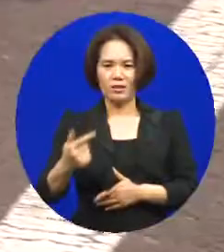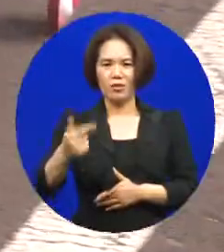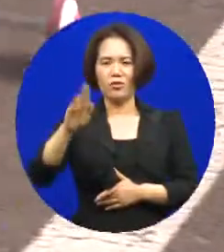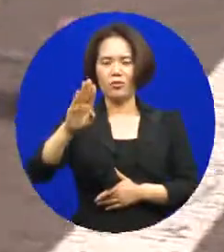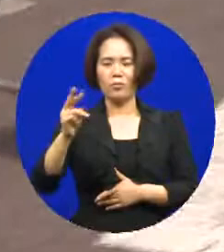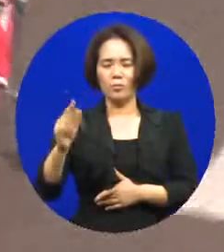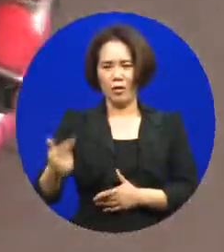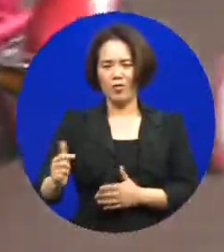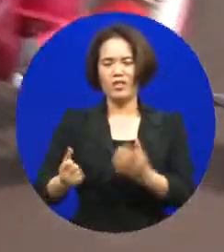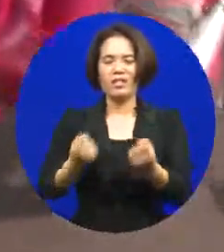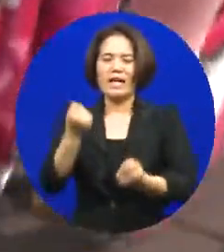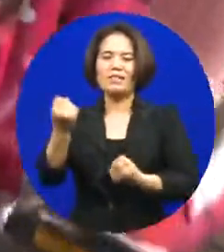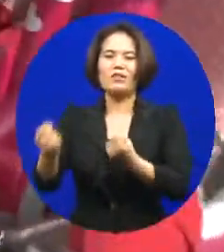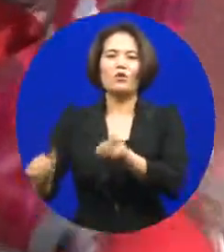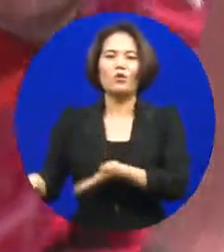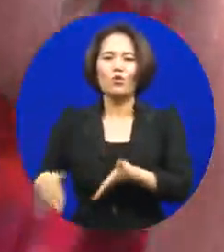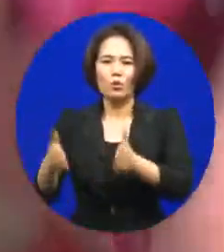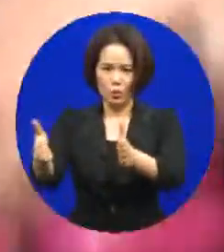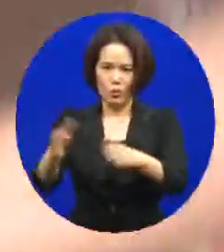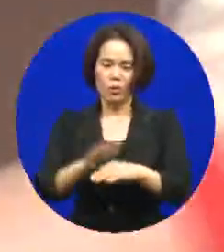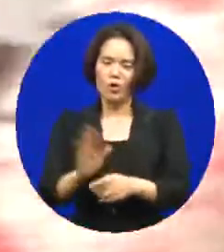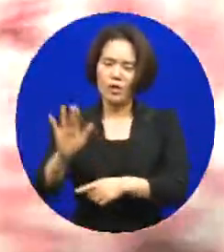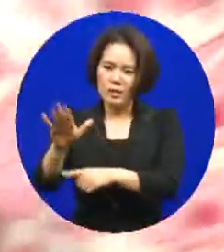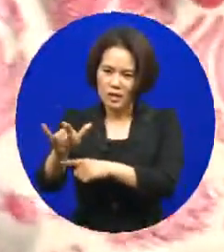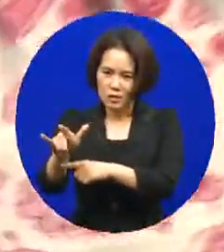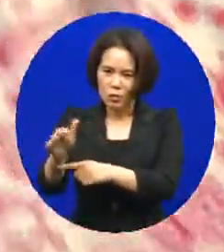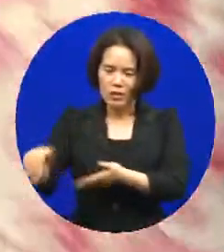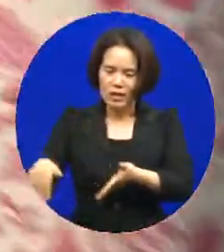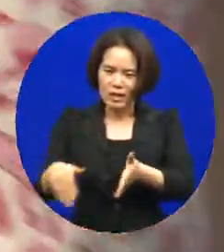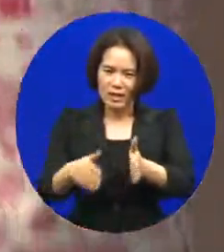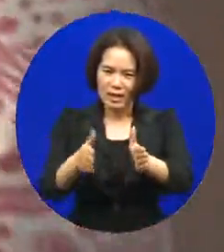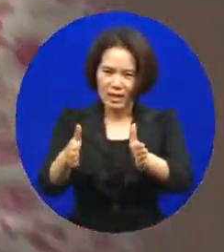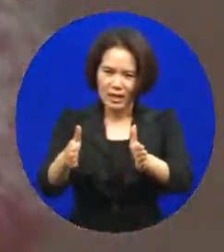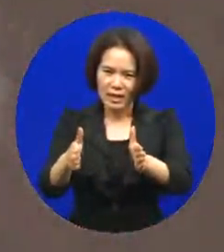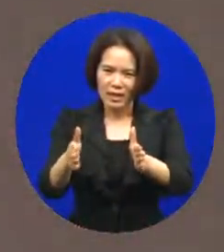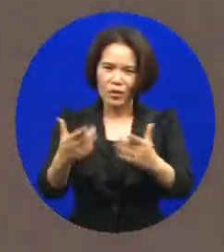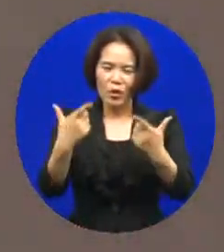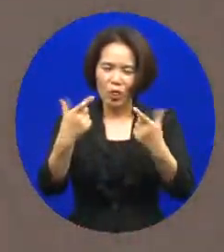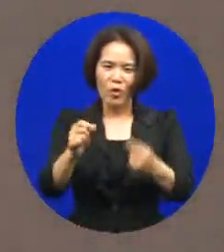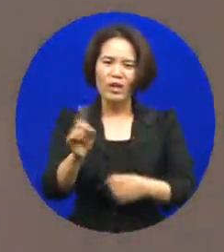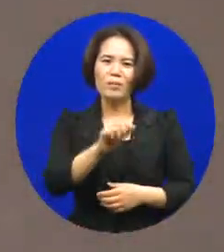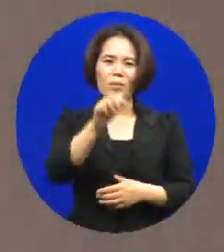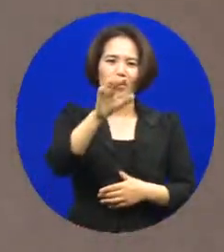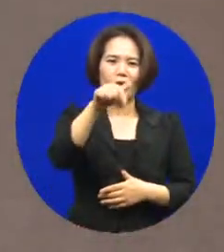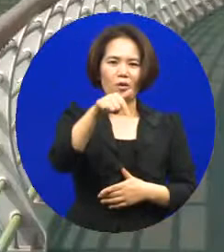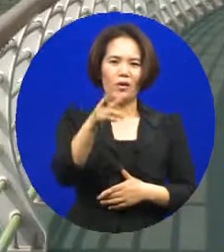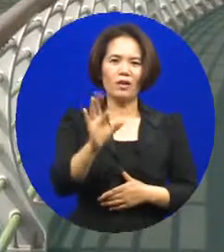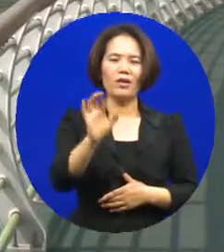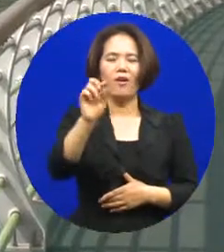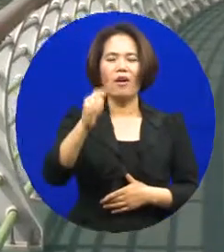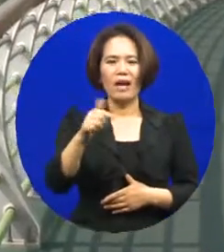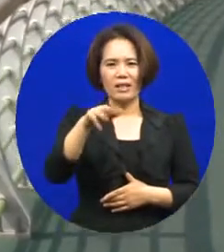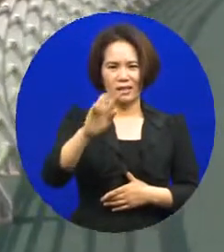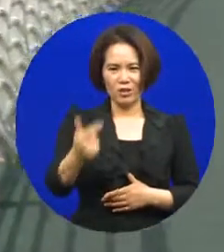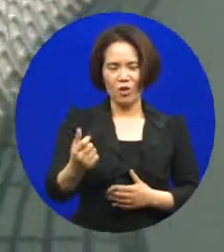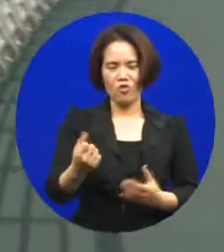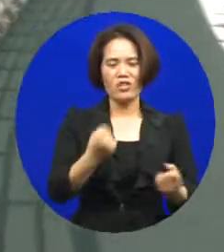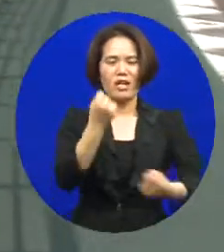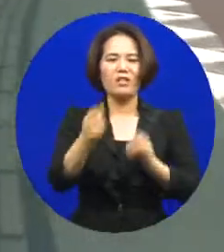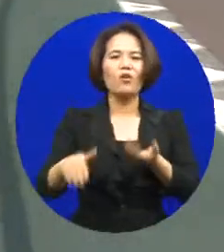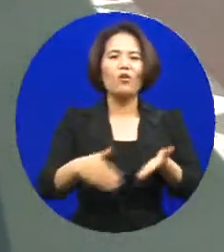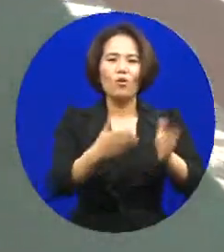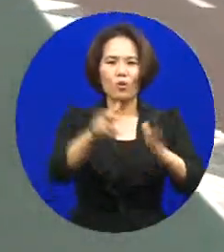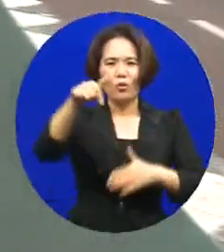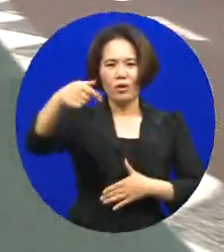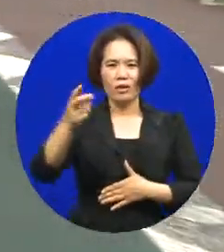도로와 시골길을 달리는 즐거움을 누릴 수 있는 경안천변 자전거 도로, 또 야경이 아름다운 금악천변 자전거